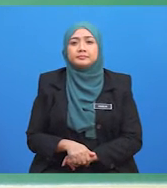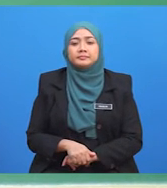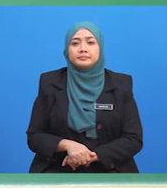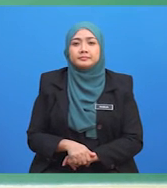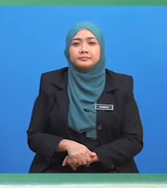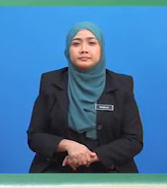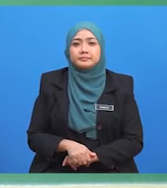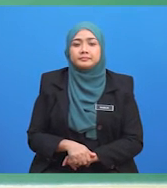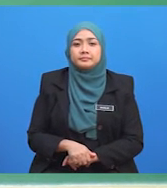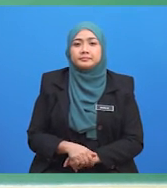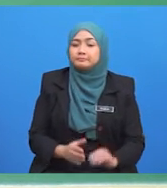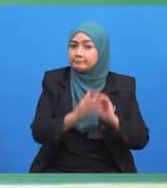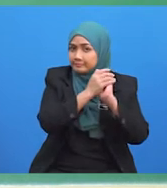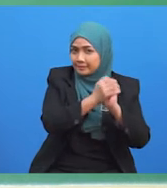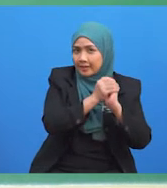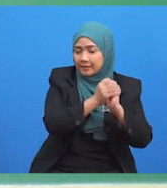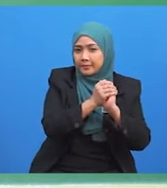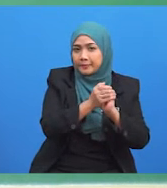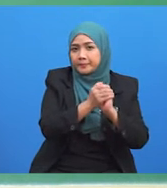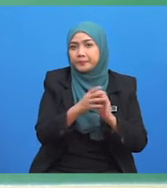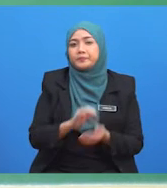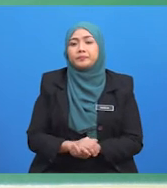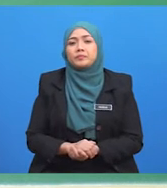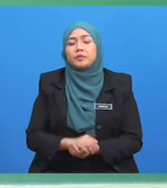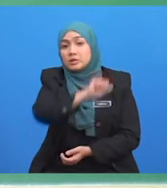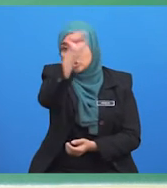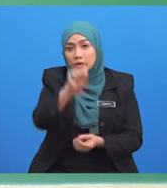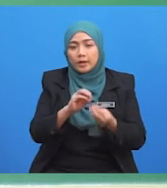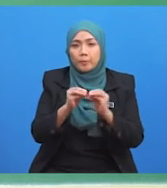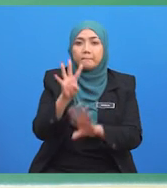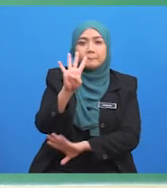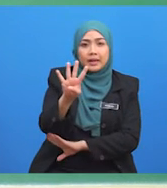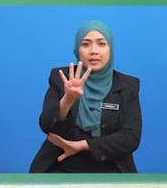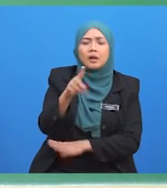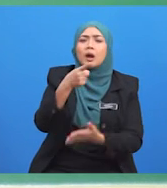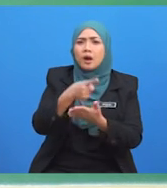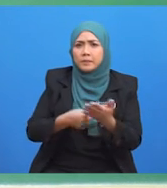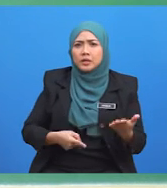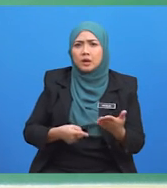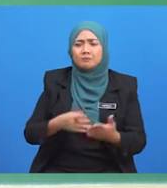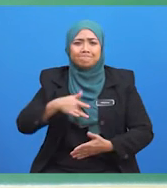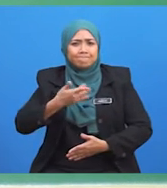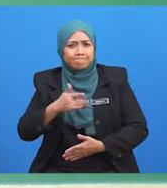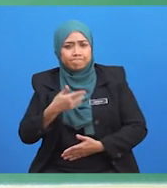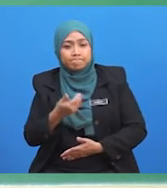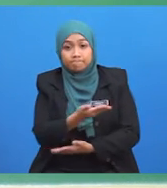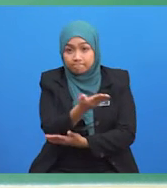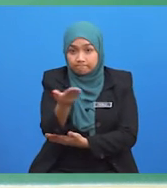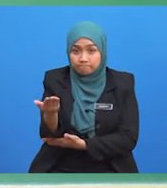negara. Syabas semua. Soalan keempat, apakah perasaan